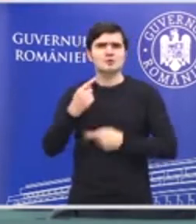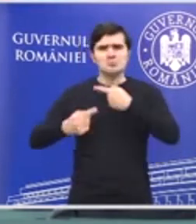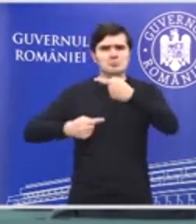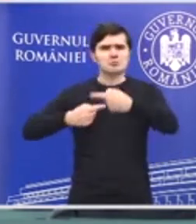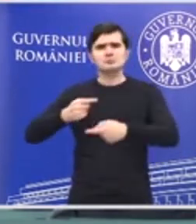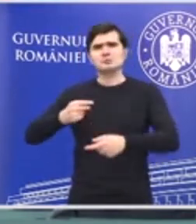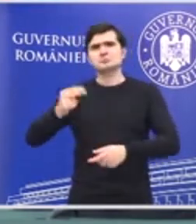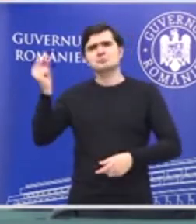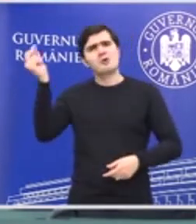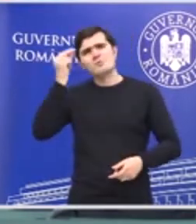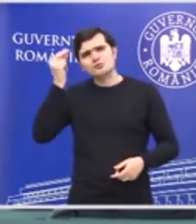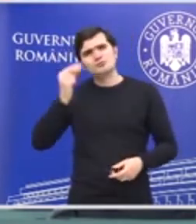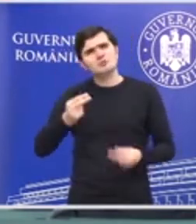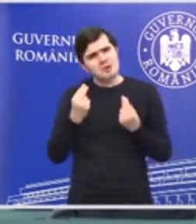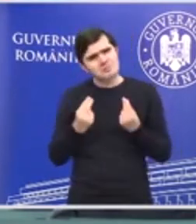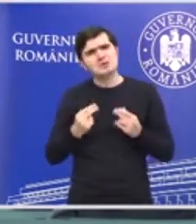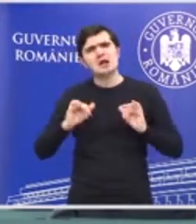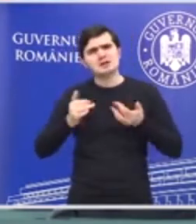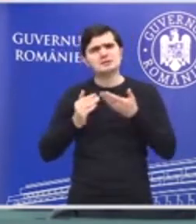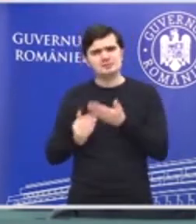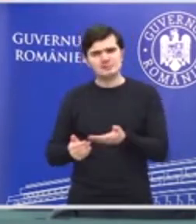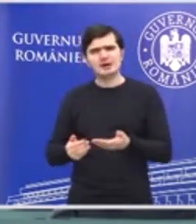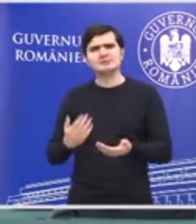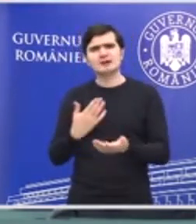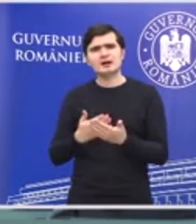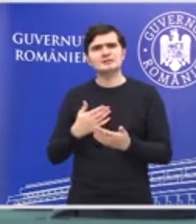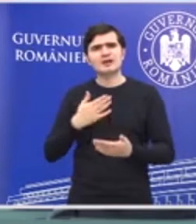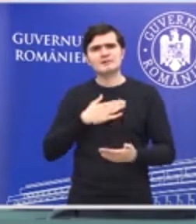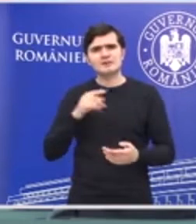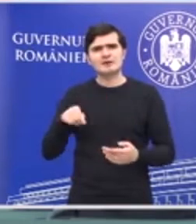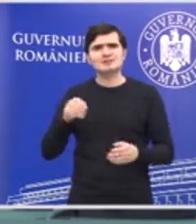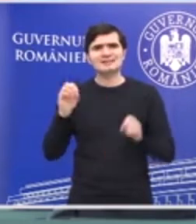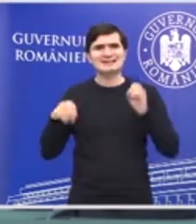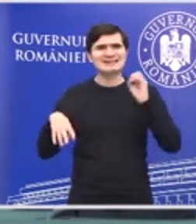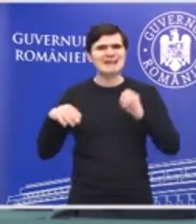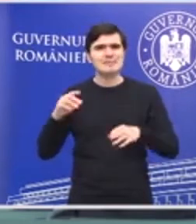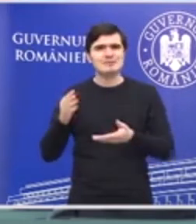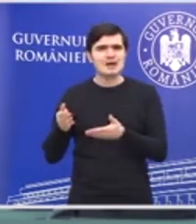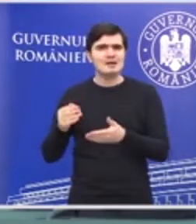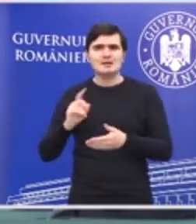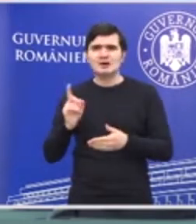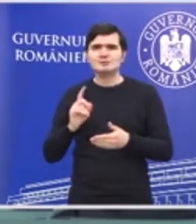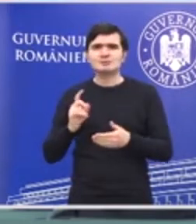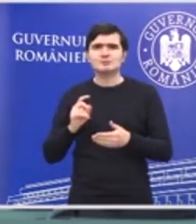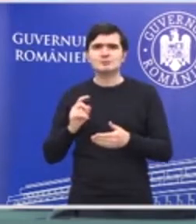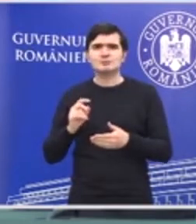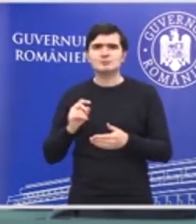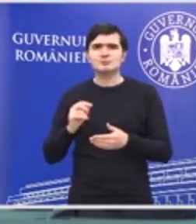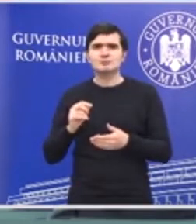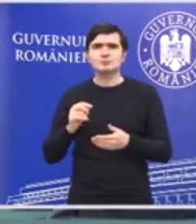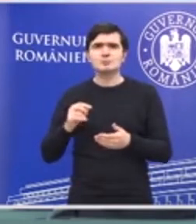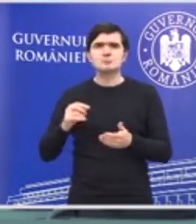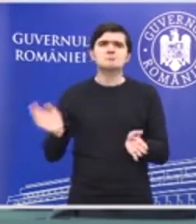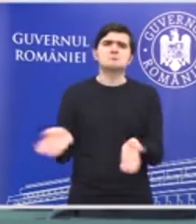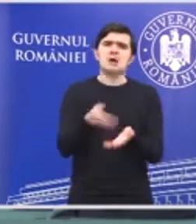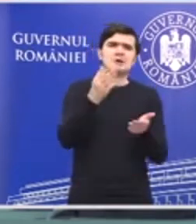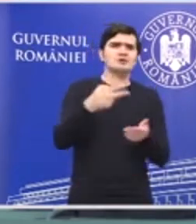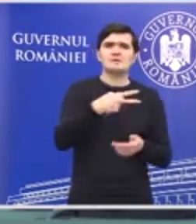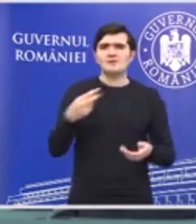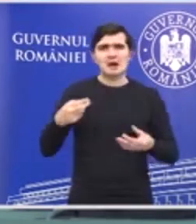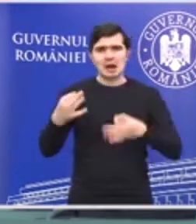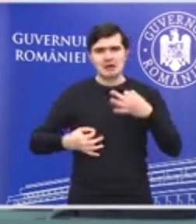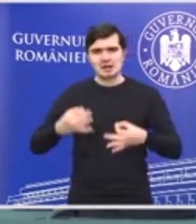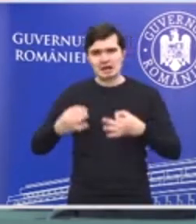foarte bine că se întâmplă așa și că avem aceste semnale tocmai pentru a nu trece lucrurile neanalizate și